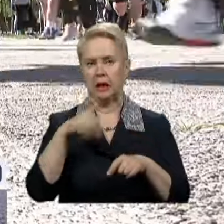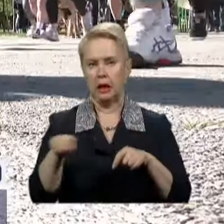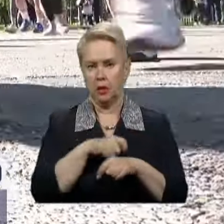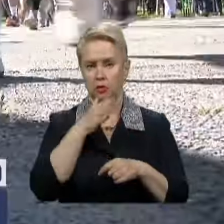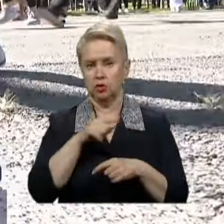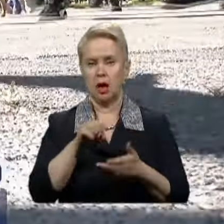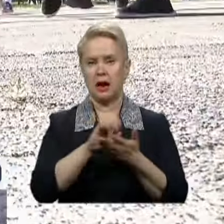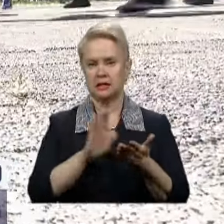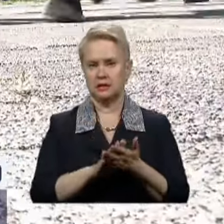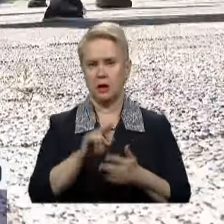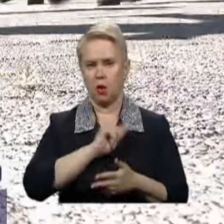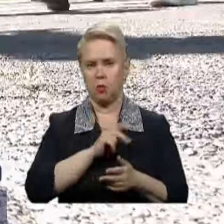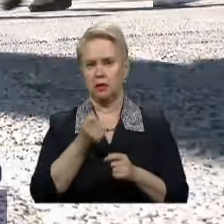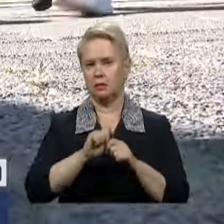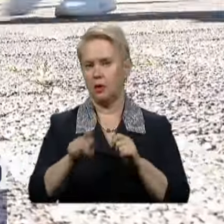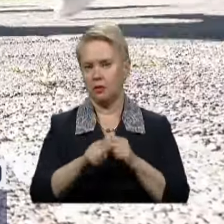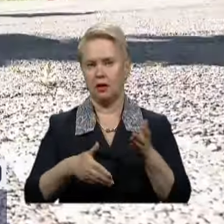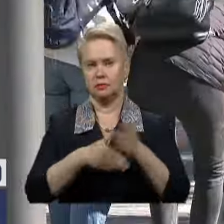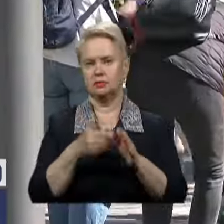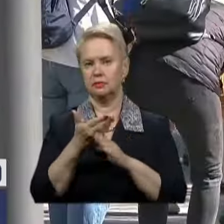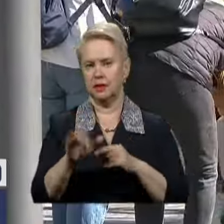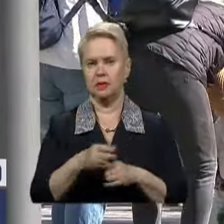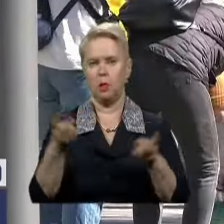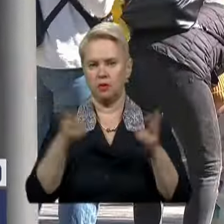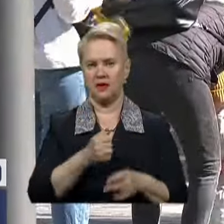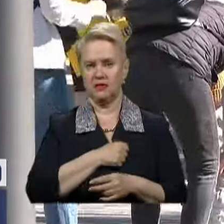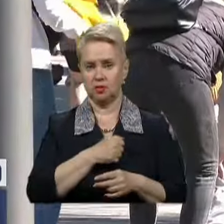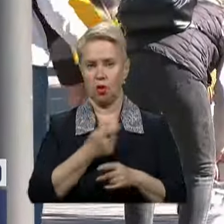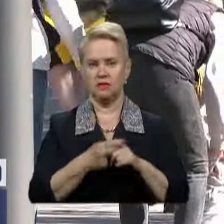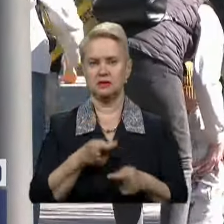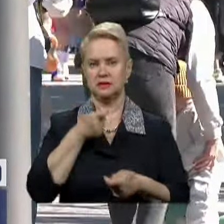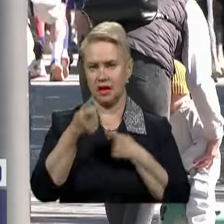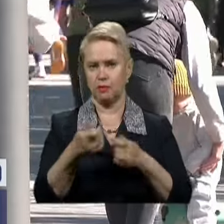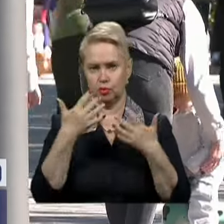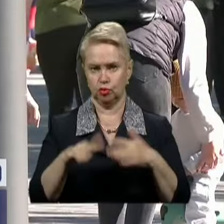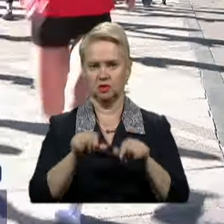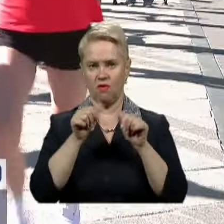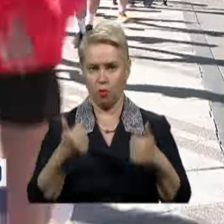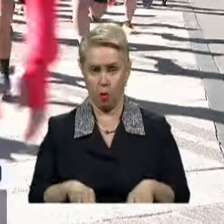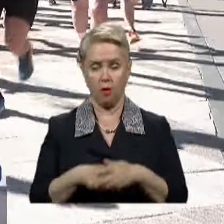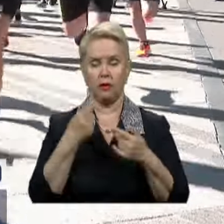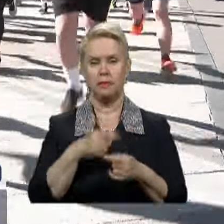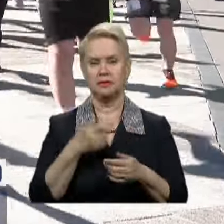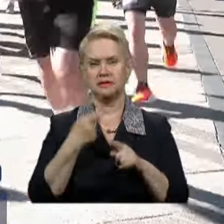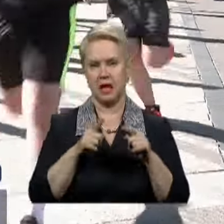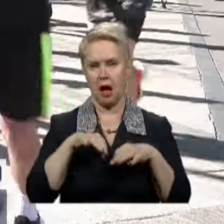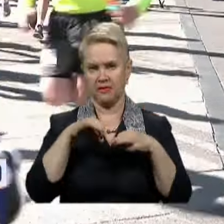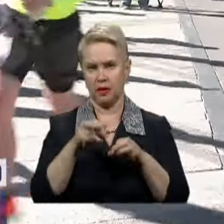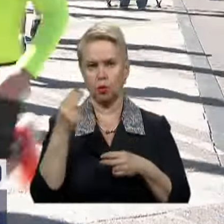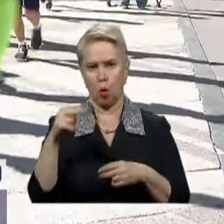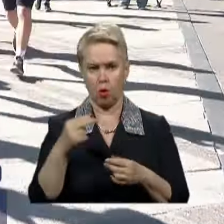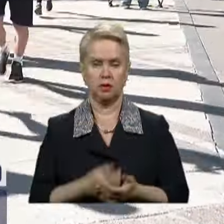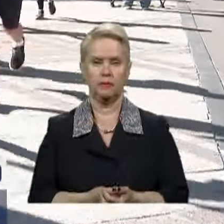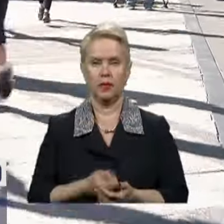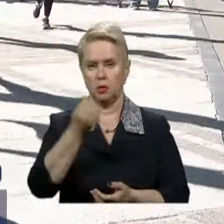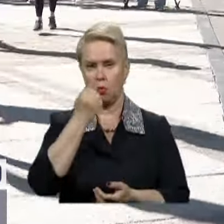Під час реєстрації робили донати. Кошти підуть на потреби військових. Запит від них вже сформований. Переважно це автівки та дрони.